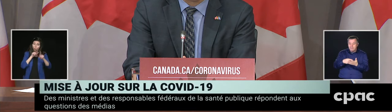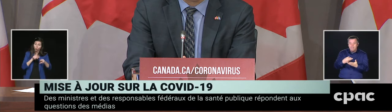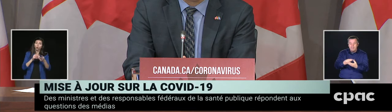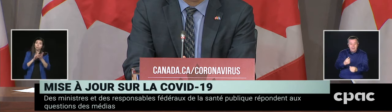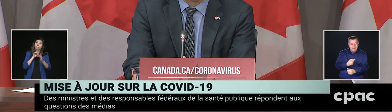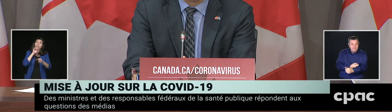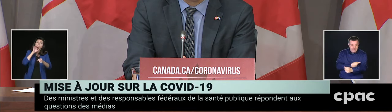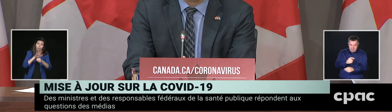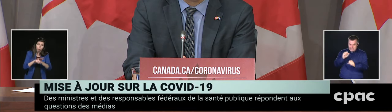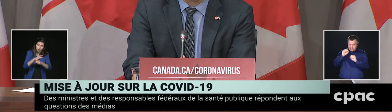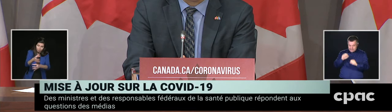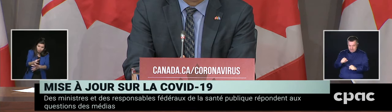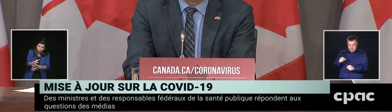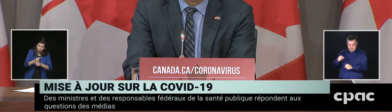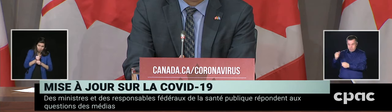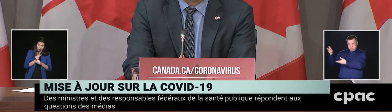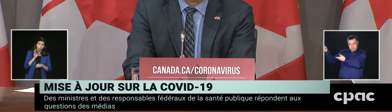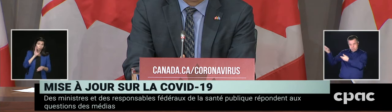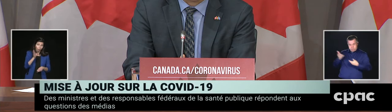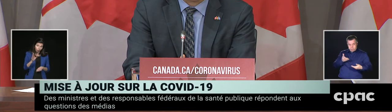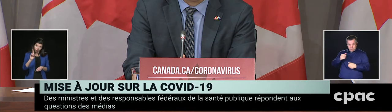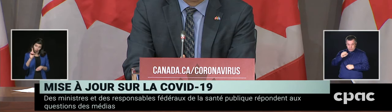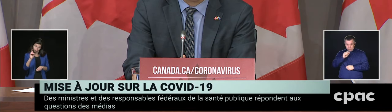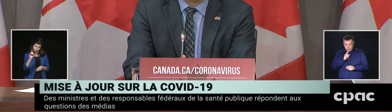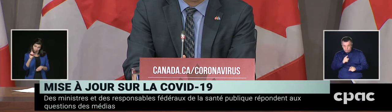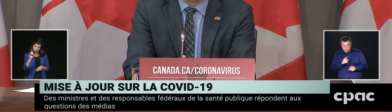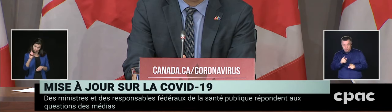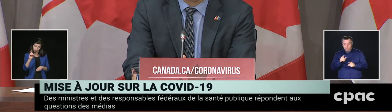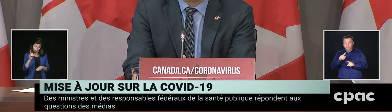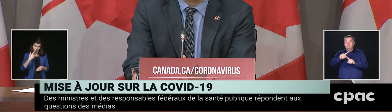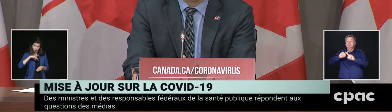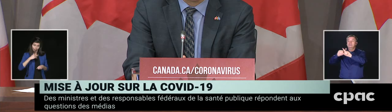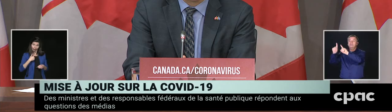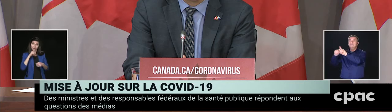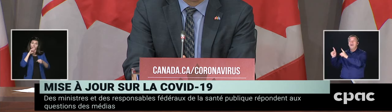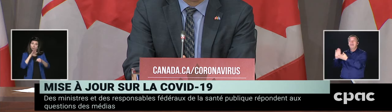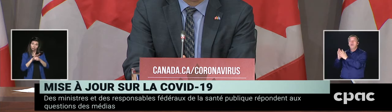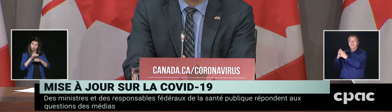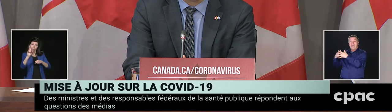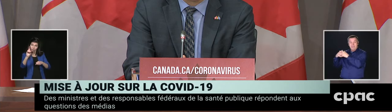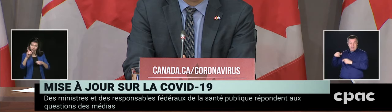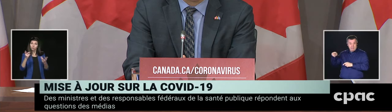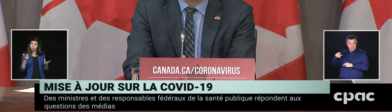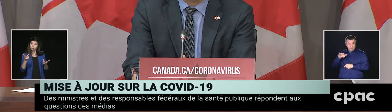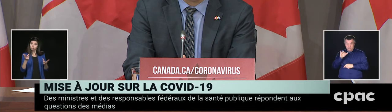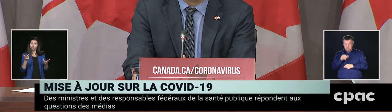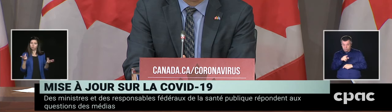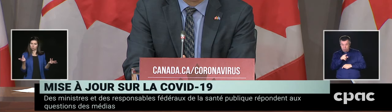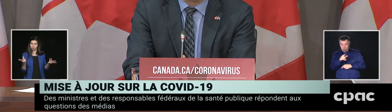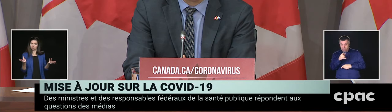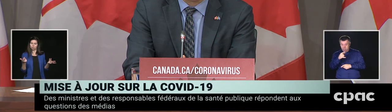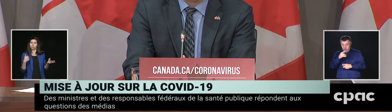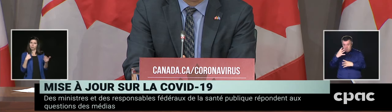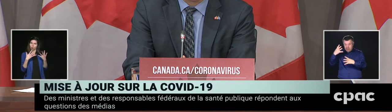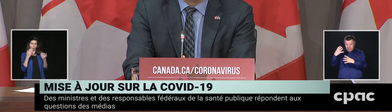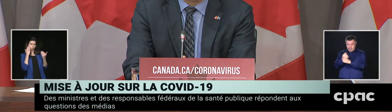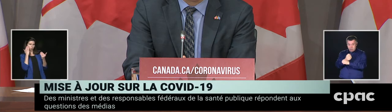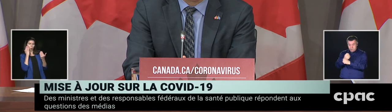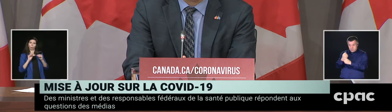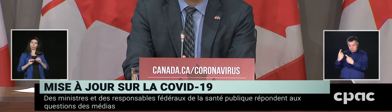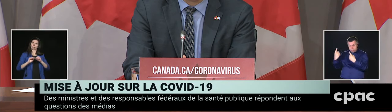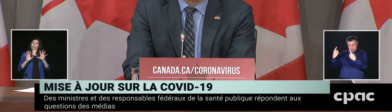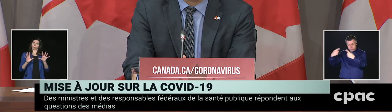matériel-là des différentes compagnies américaines? Est-ce que ça, c'est quelque chose que vous avez réussi à obtenir auprès de l'administration américaine, qu'on va